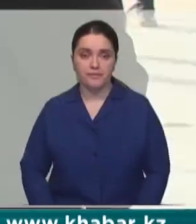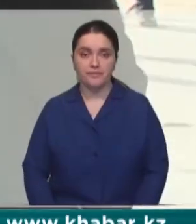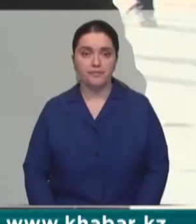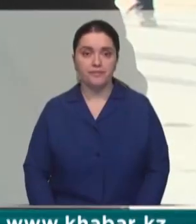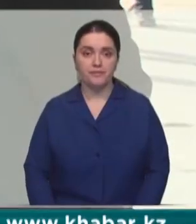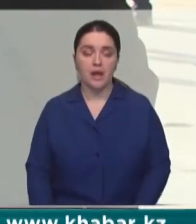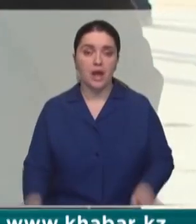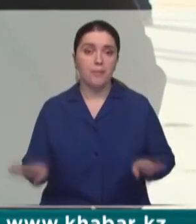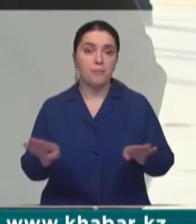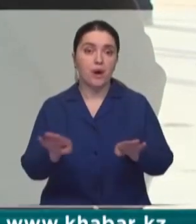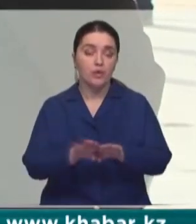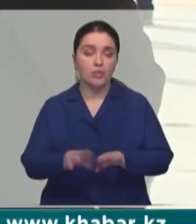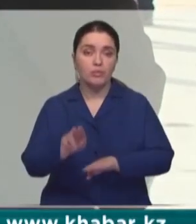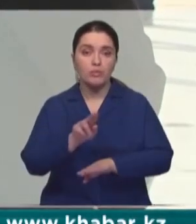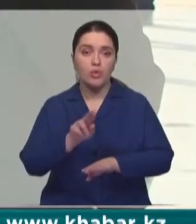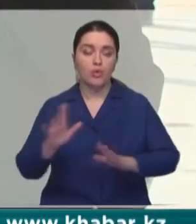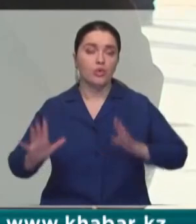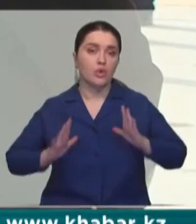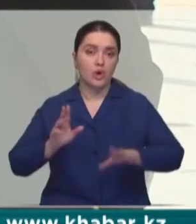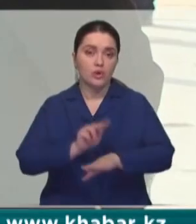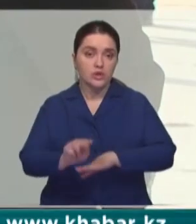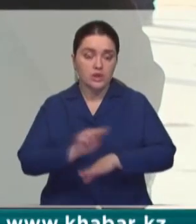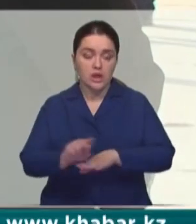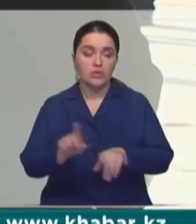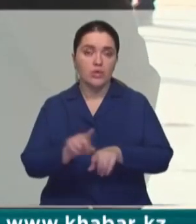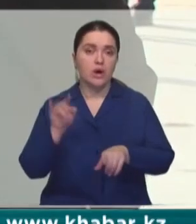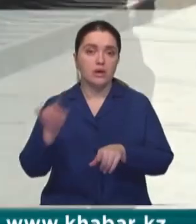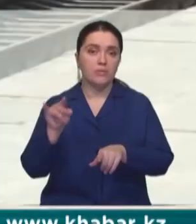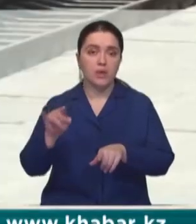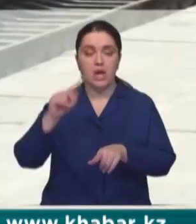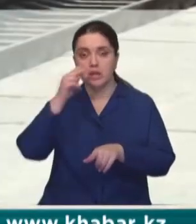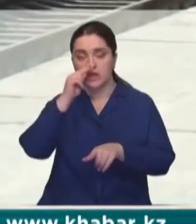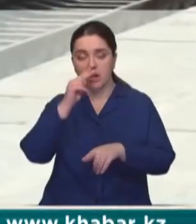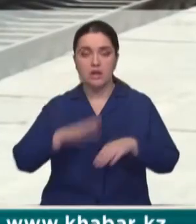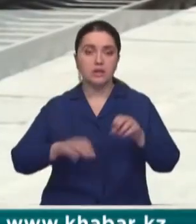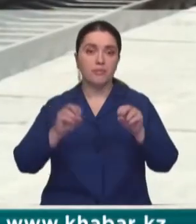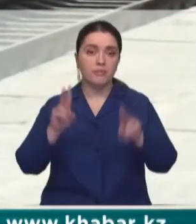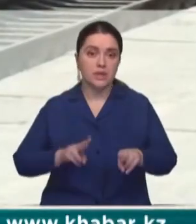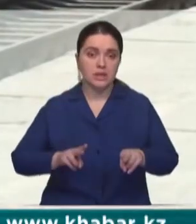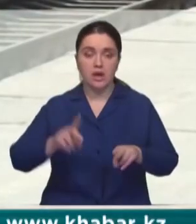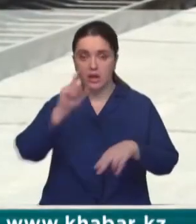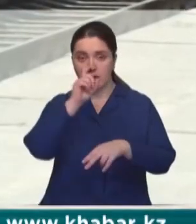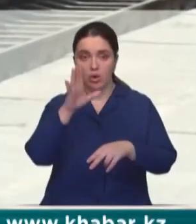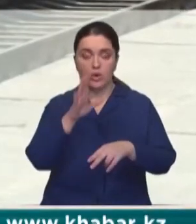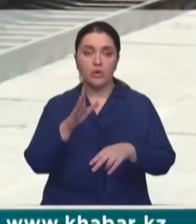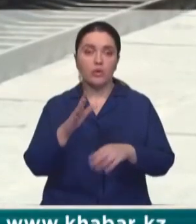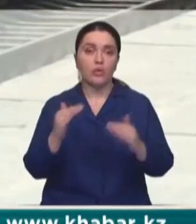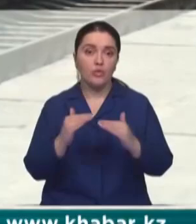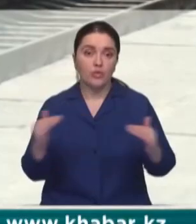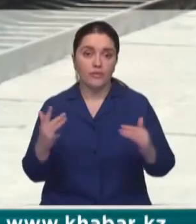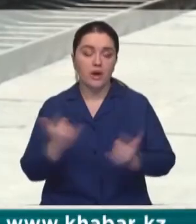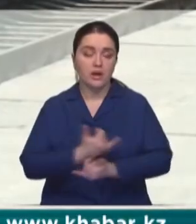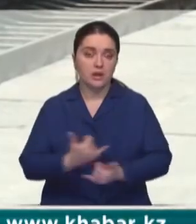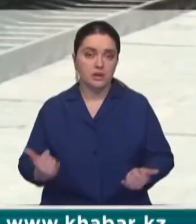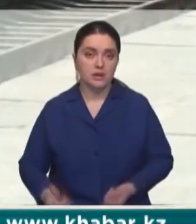Отмечу, что подобные учения прошли и в аэропорту Шымкента. Специалисты отметили хороший уровень их организации. На